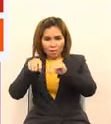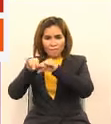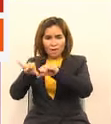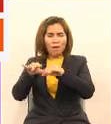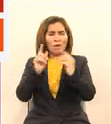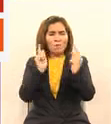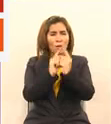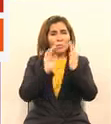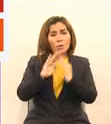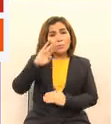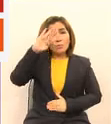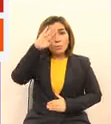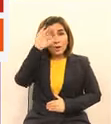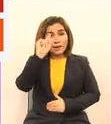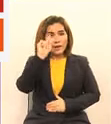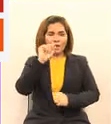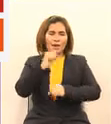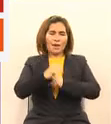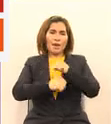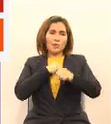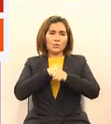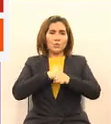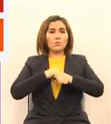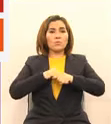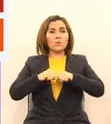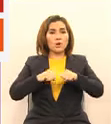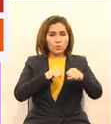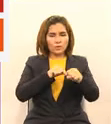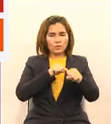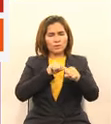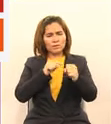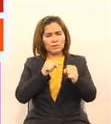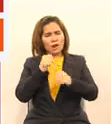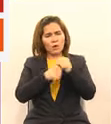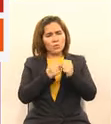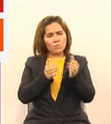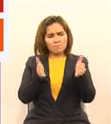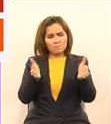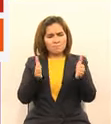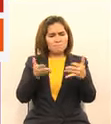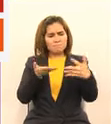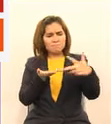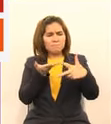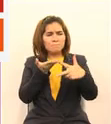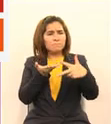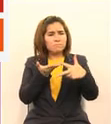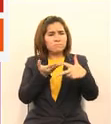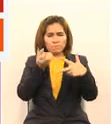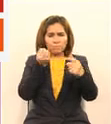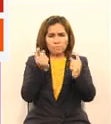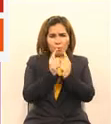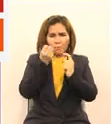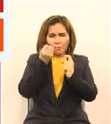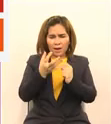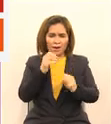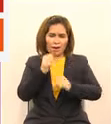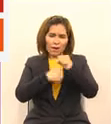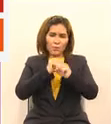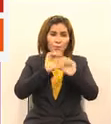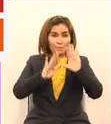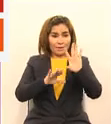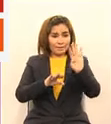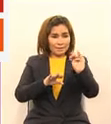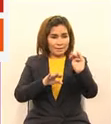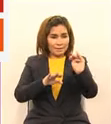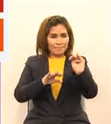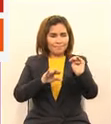ที่วัยชะกันนะครับแล้วก็วัยกลางคนนะครับโดยเฉลี่ยแล้วขนาดนี้อายุอยู่ที่ประมาณ